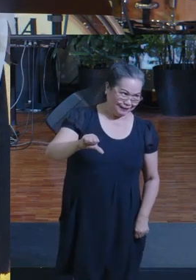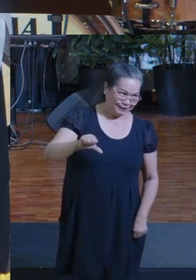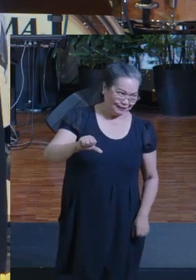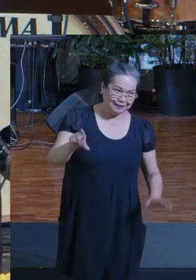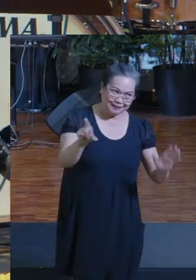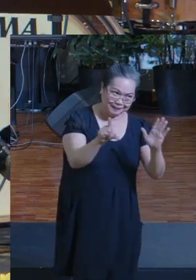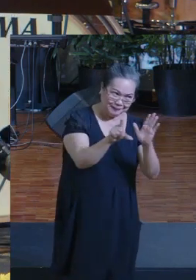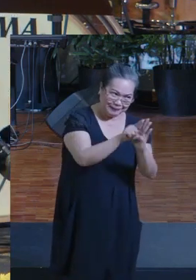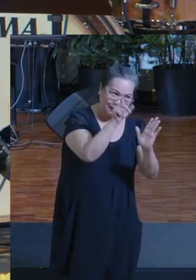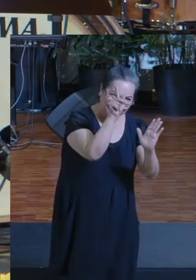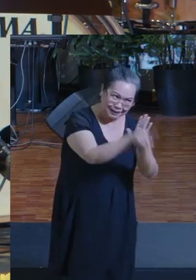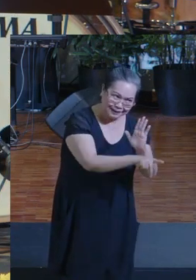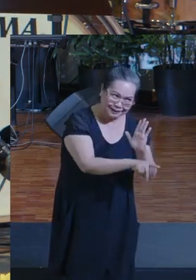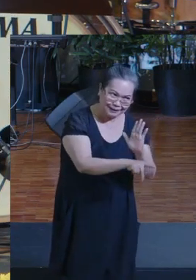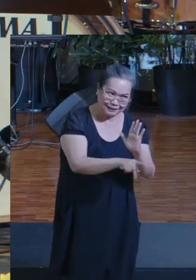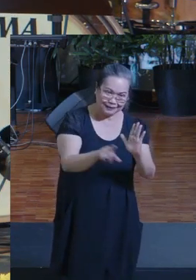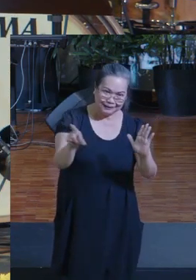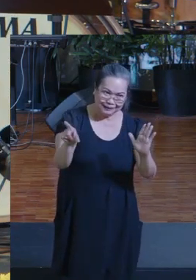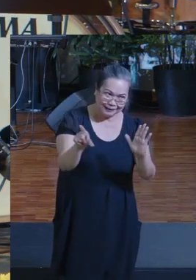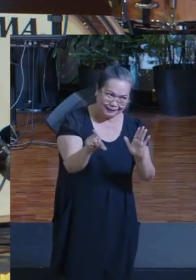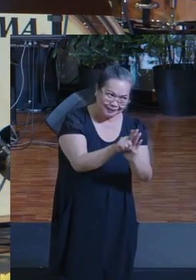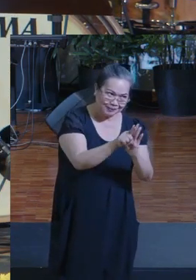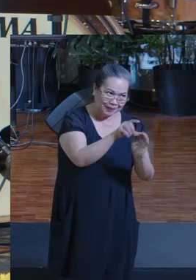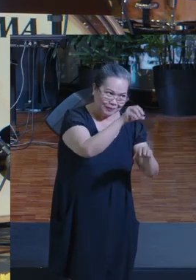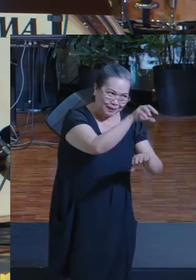tiyak tayong mapapahamak. Hindi po ba?